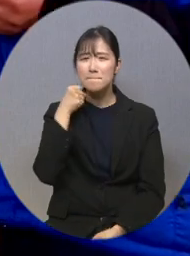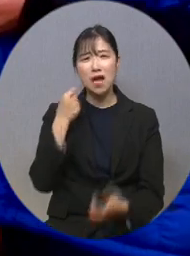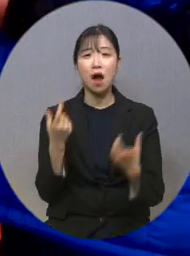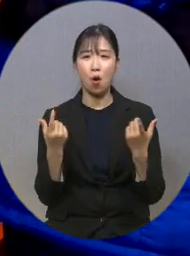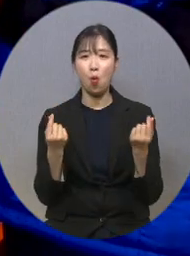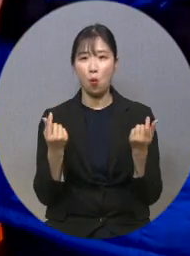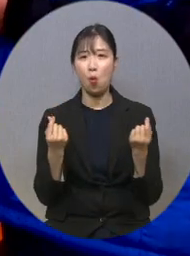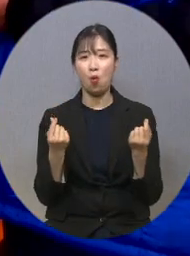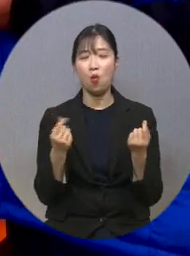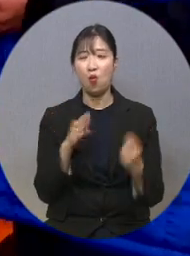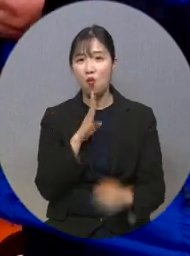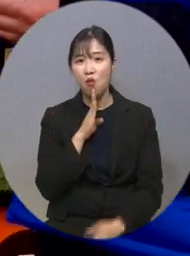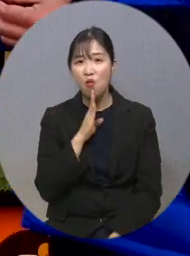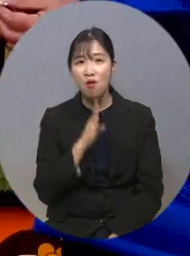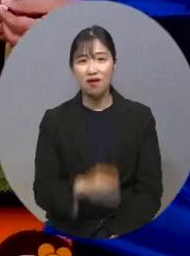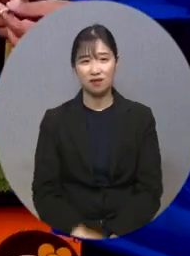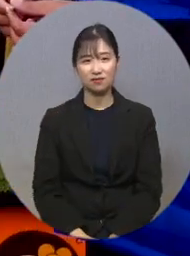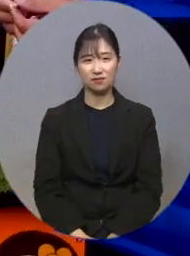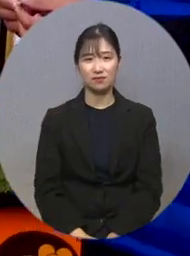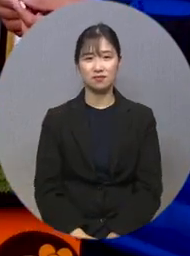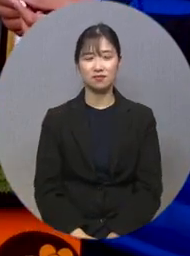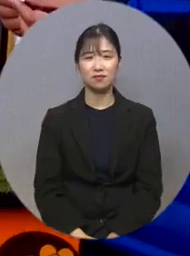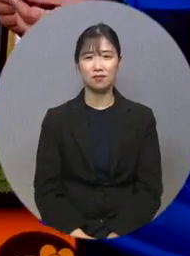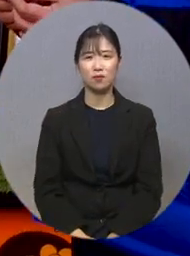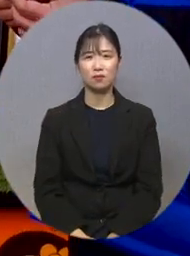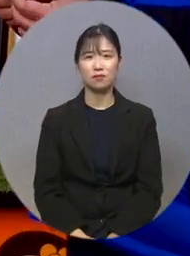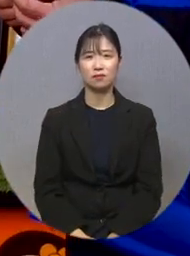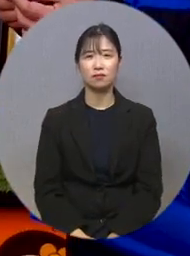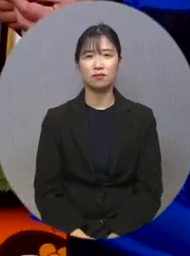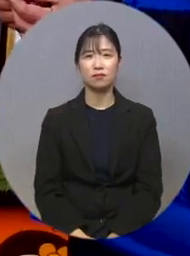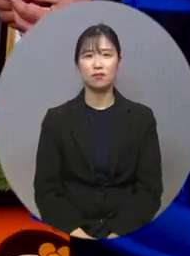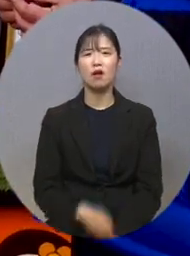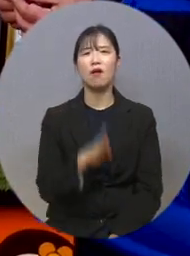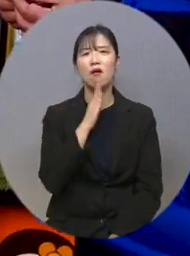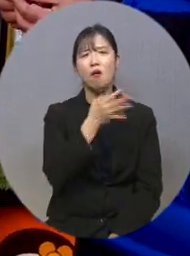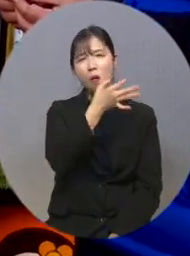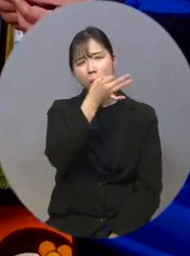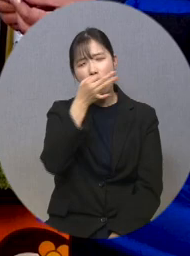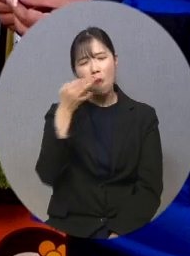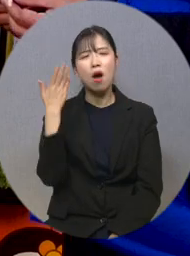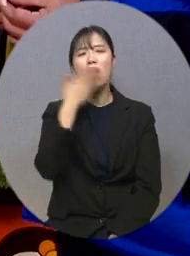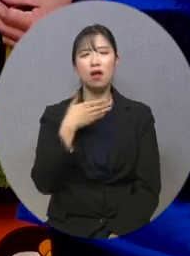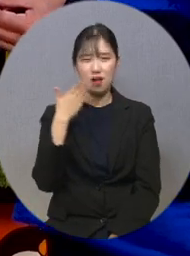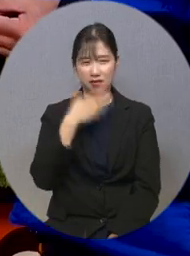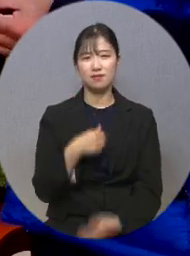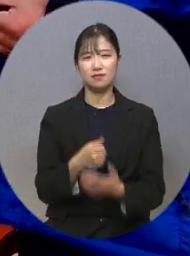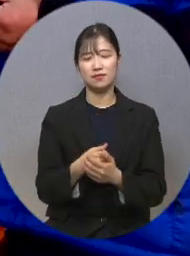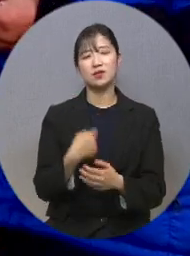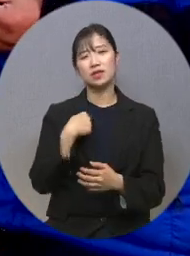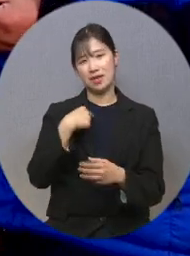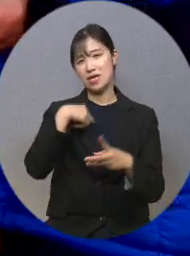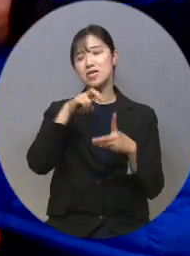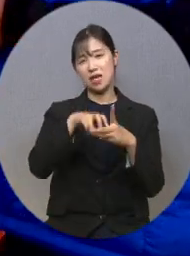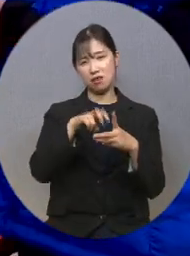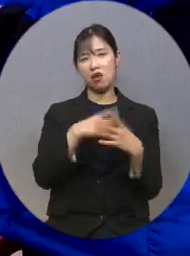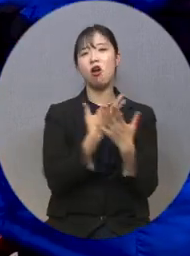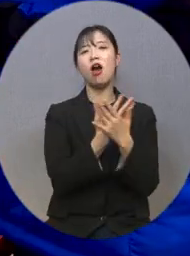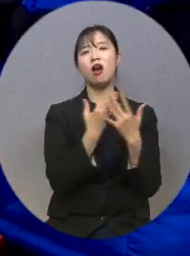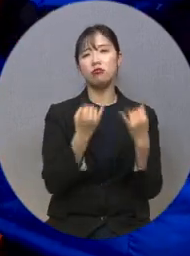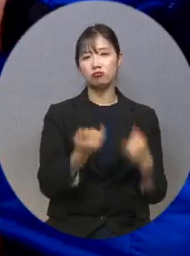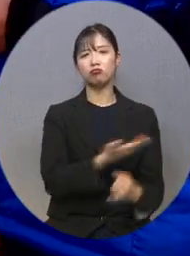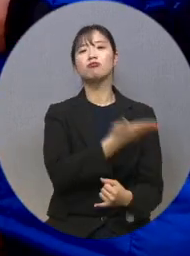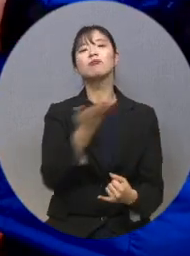그 맛 나죠. 네. 우리 고소하고 달다. 강진 자활센터 아줌님이